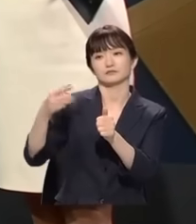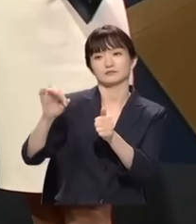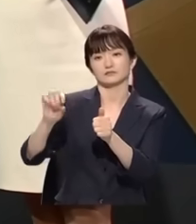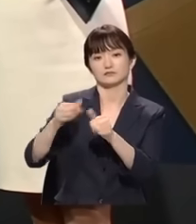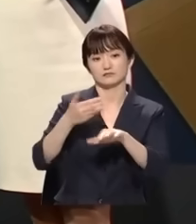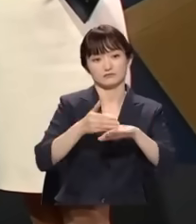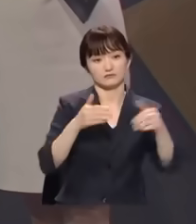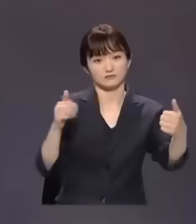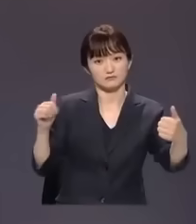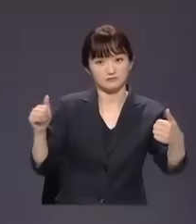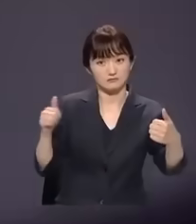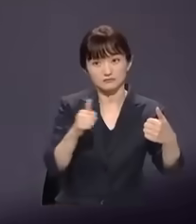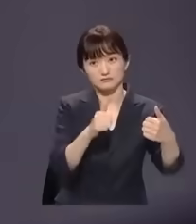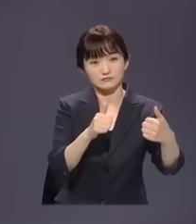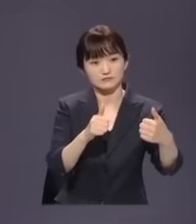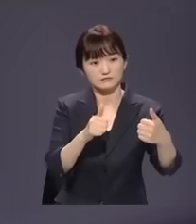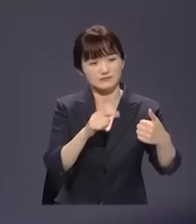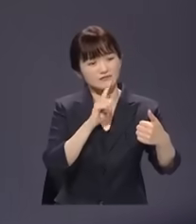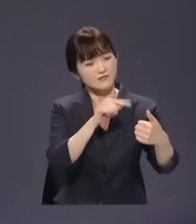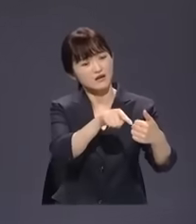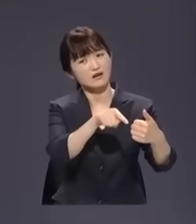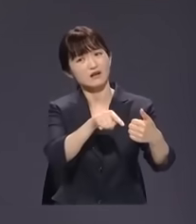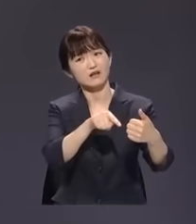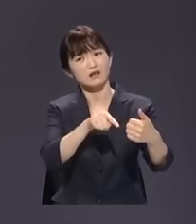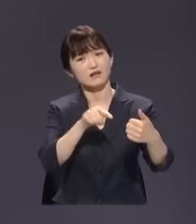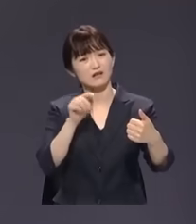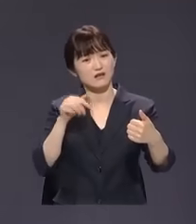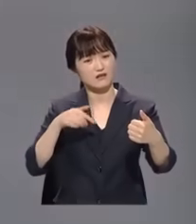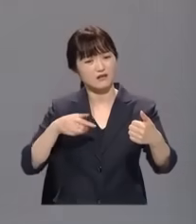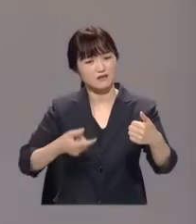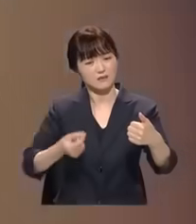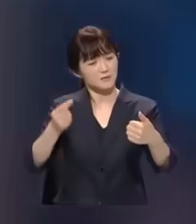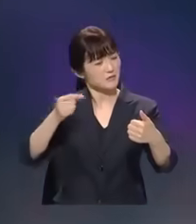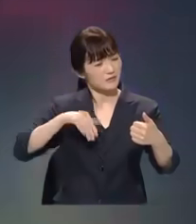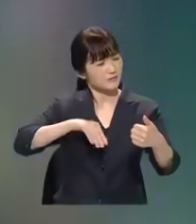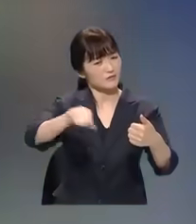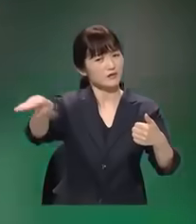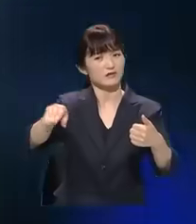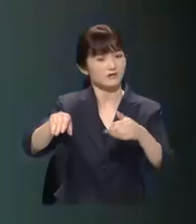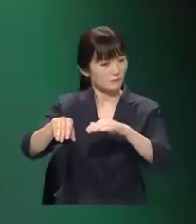시작했는데요 가야 된다고요 빨리 빼달라고 차를